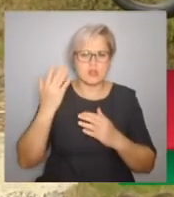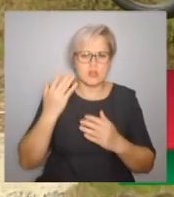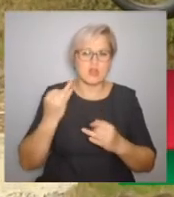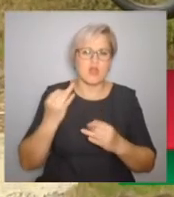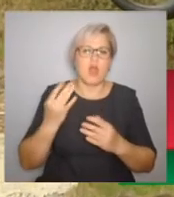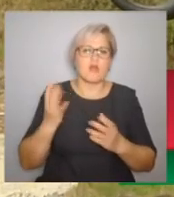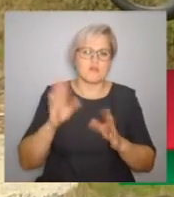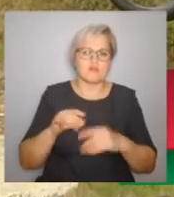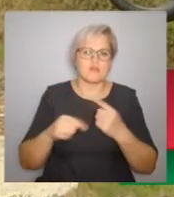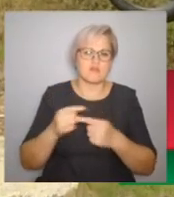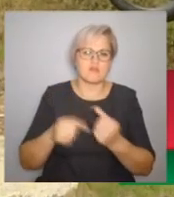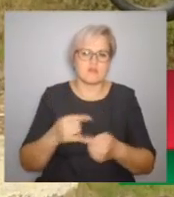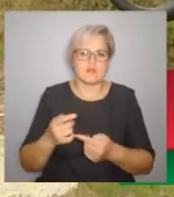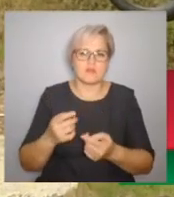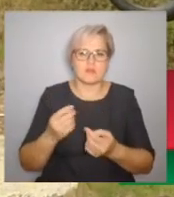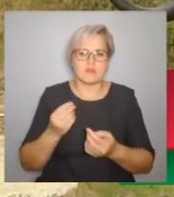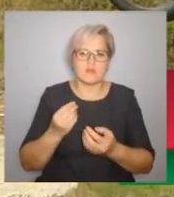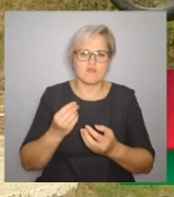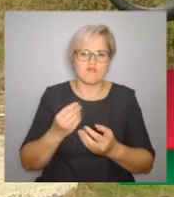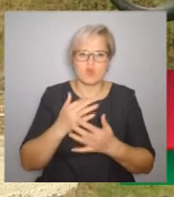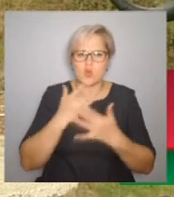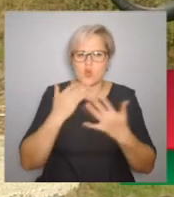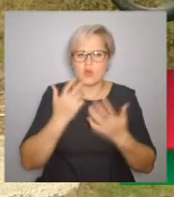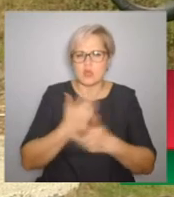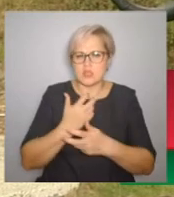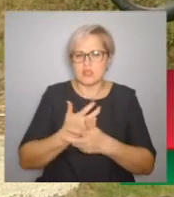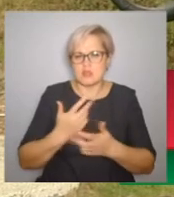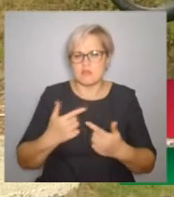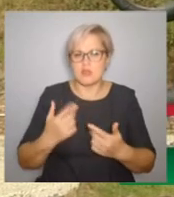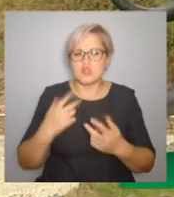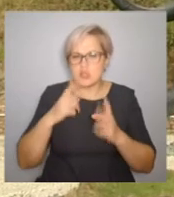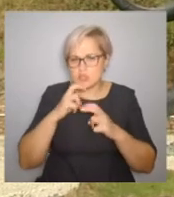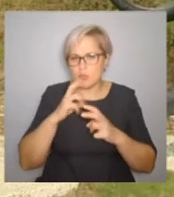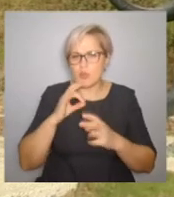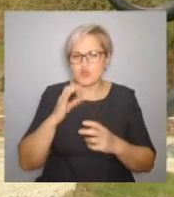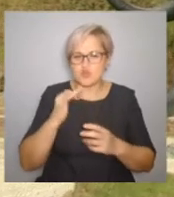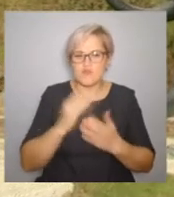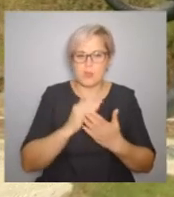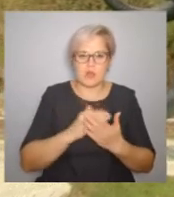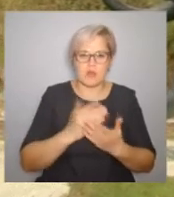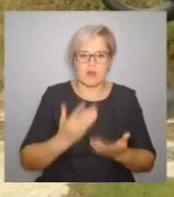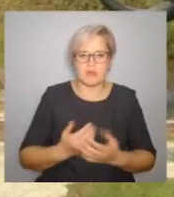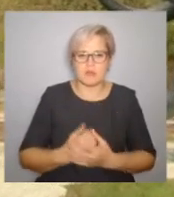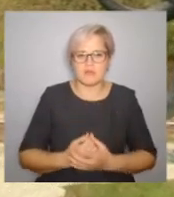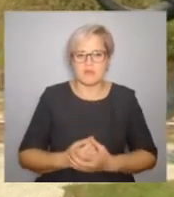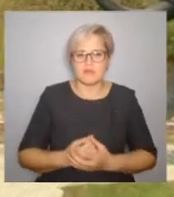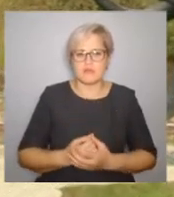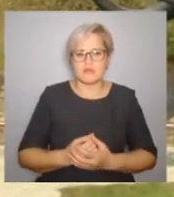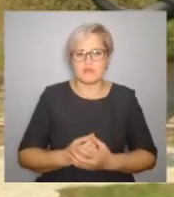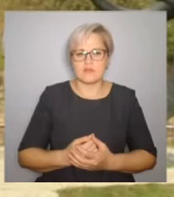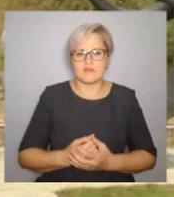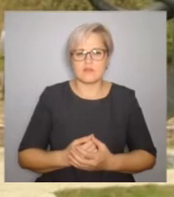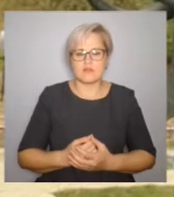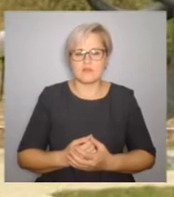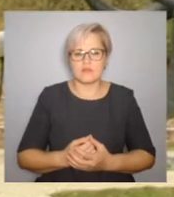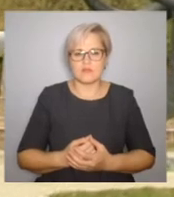оставили нам в наследство десятки тысяч тонн ценных костей и, конечно же, бивней. Кому и насколько ценно мамонтово наследие Югры, мы разбираемся в нашей